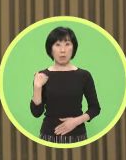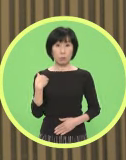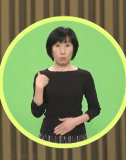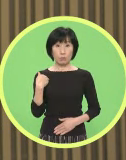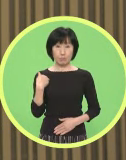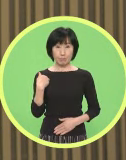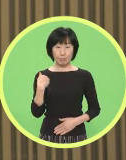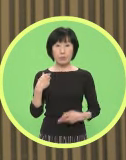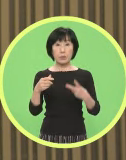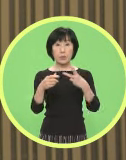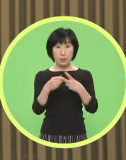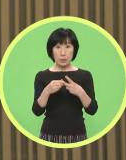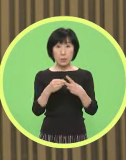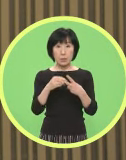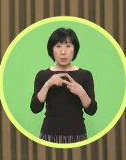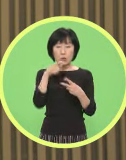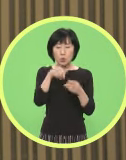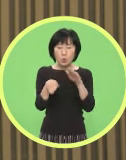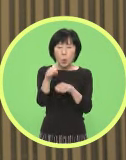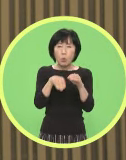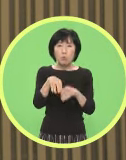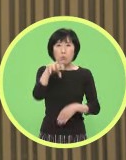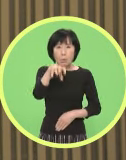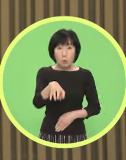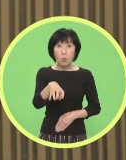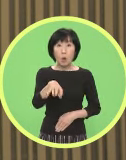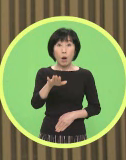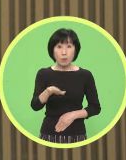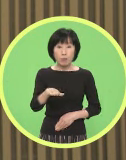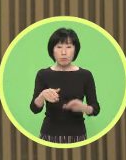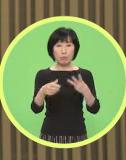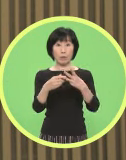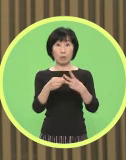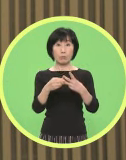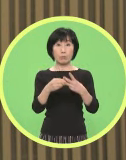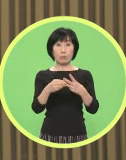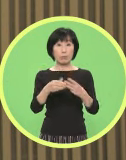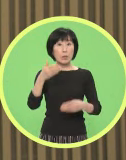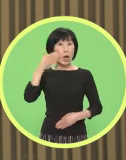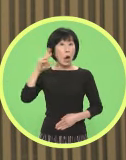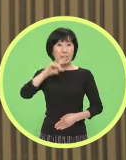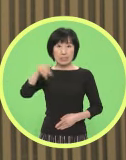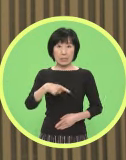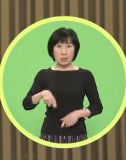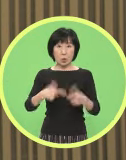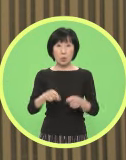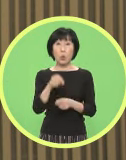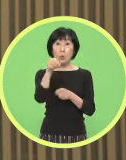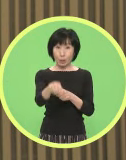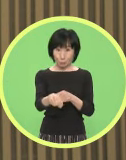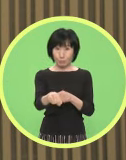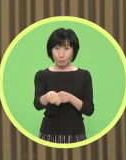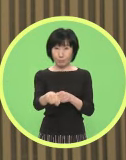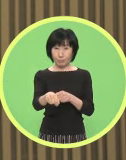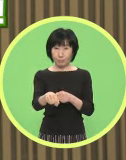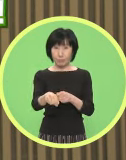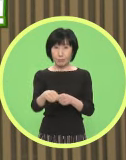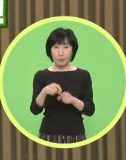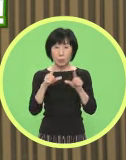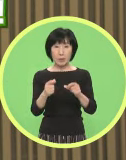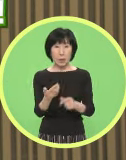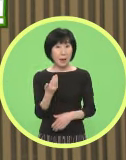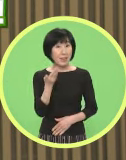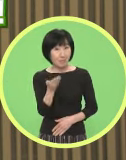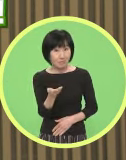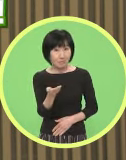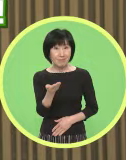奏するコーナー。2、折り鶴を折るコーナー。3、青霧を植えるコーナー。答え